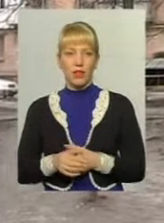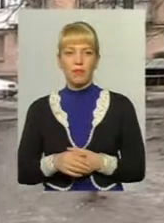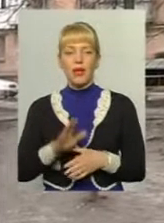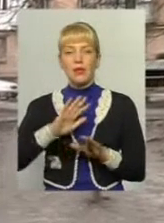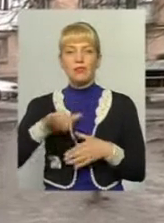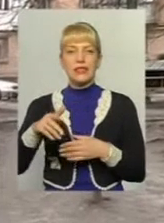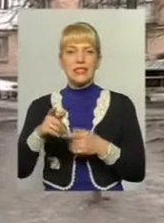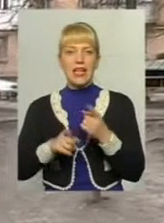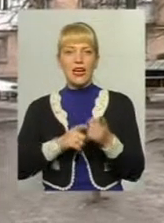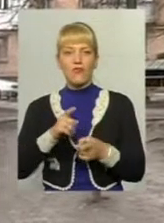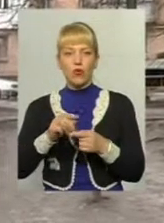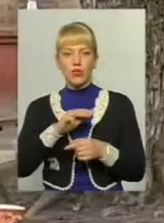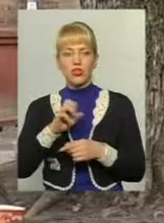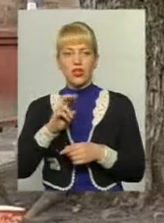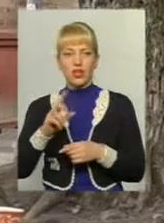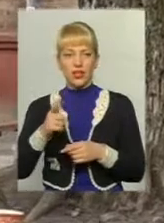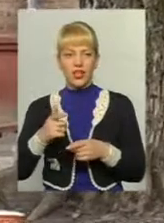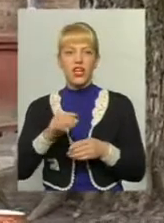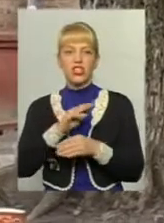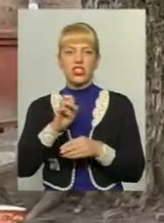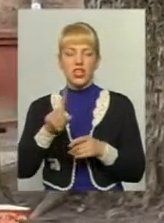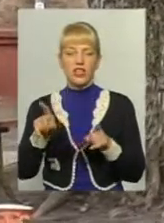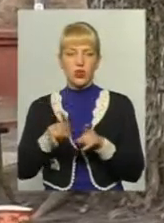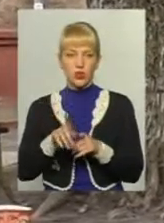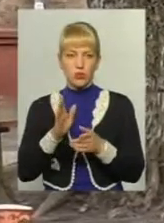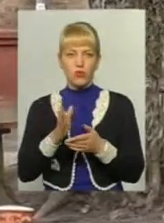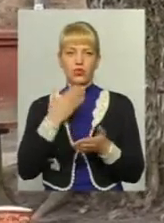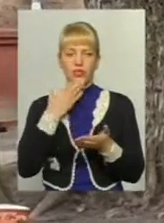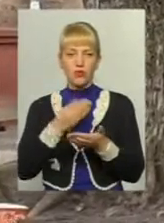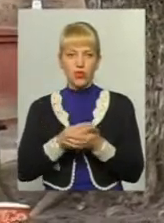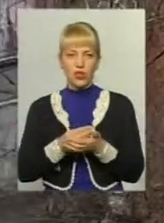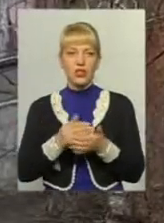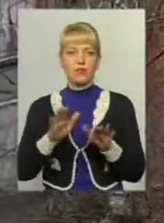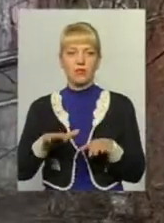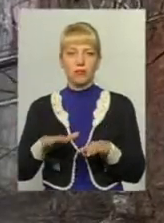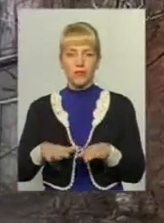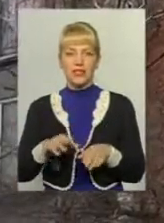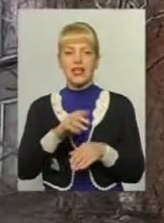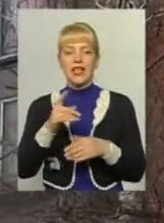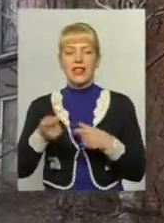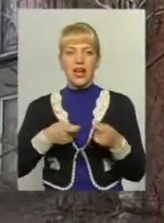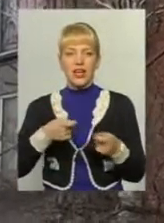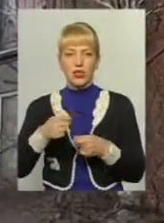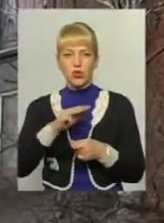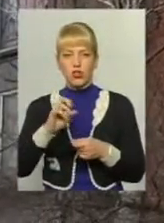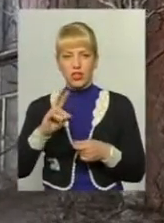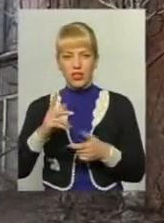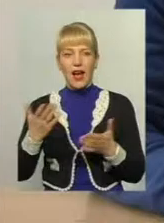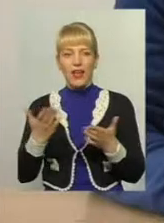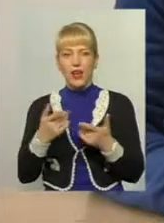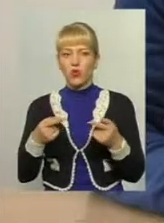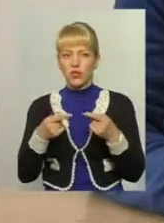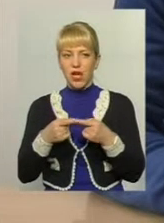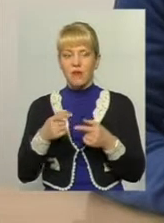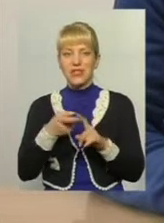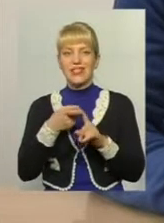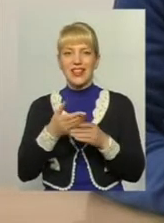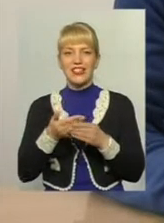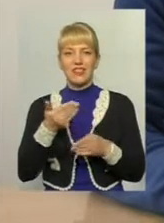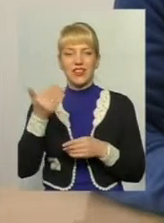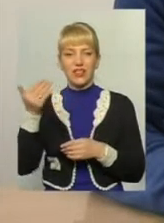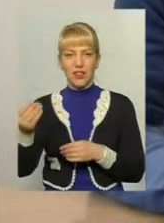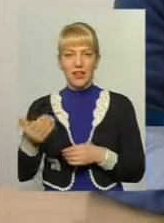чи конкретна управляюча компанія. Тому вони можуть співпрацювати, це не є